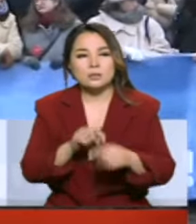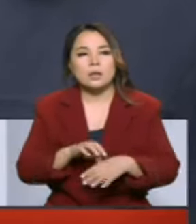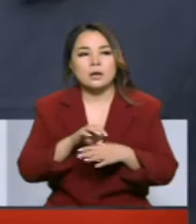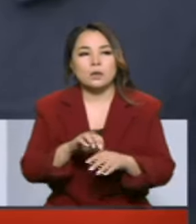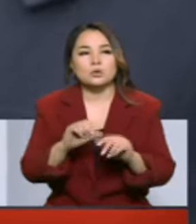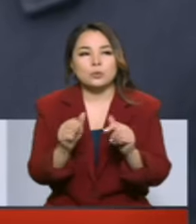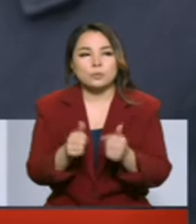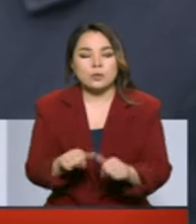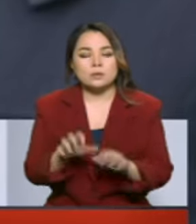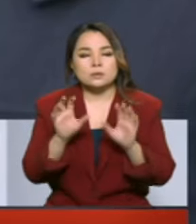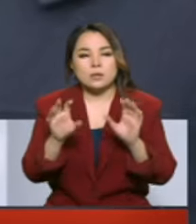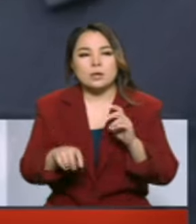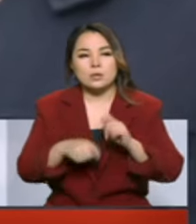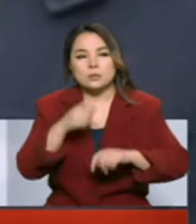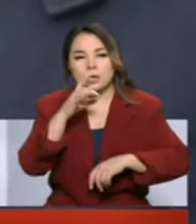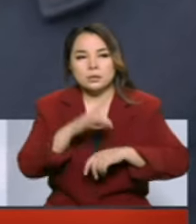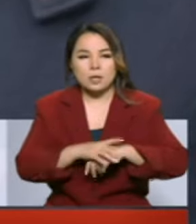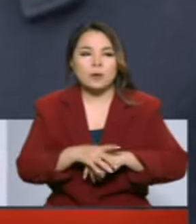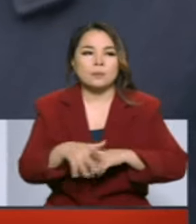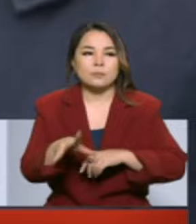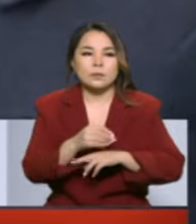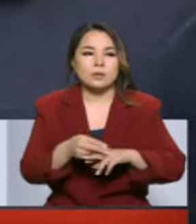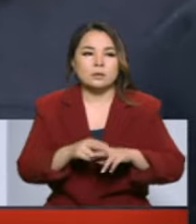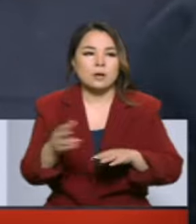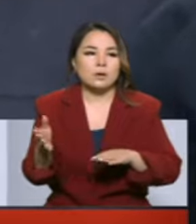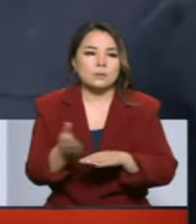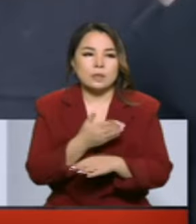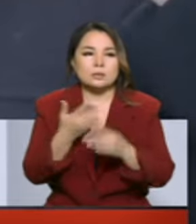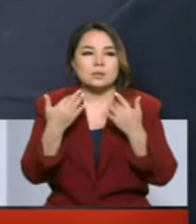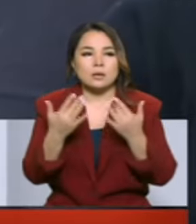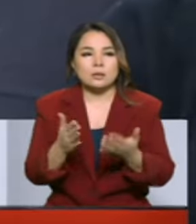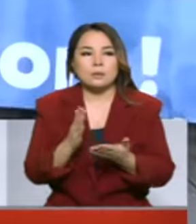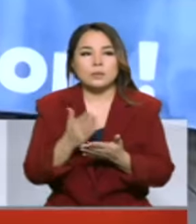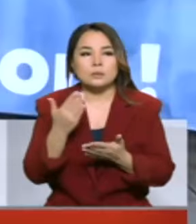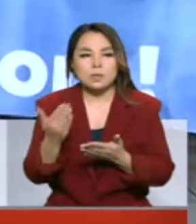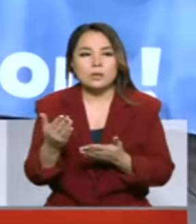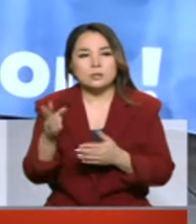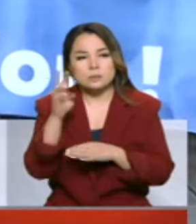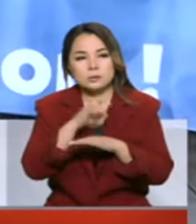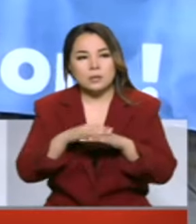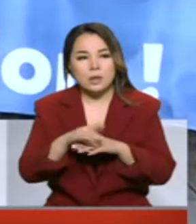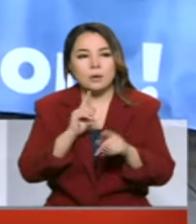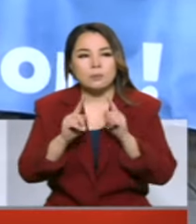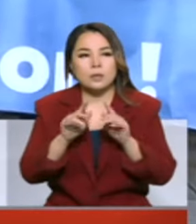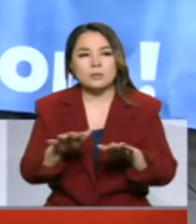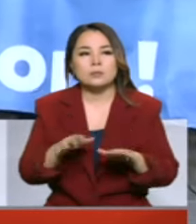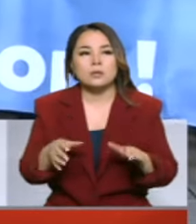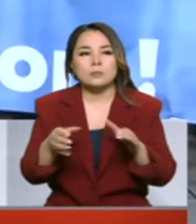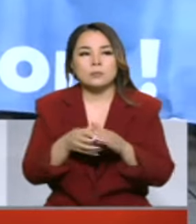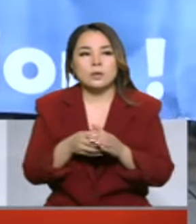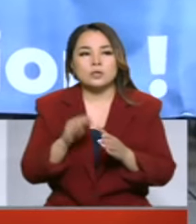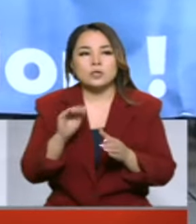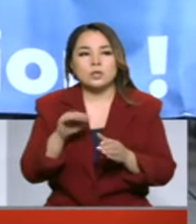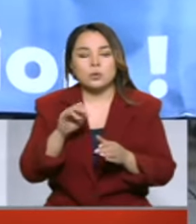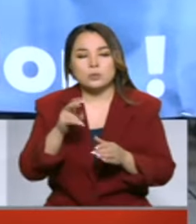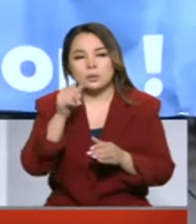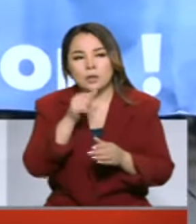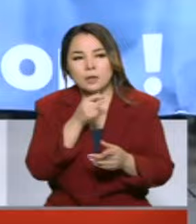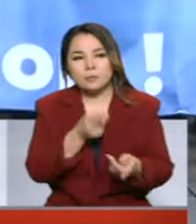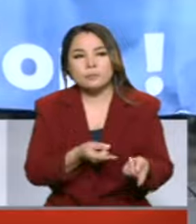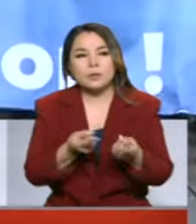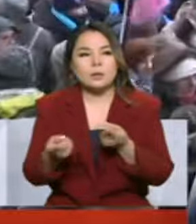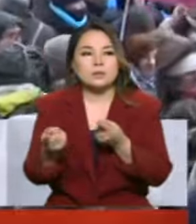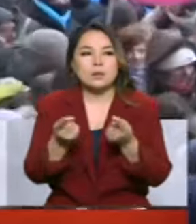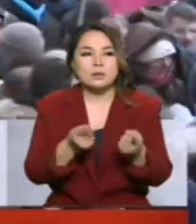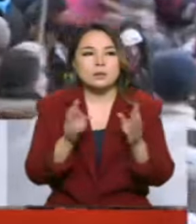заңдағы мигранттардың құқын шектейтін тұстарды алып тастауды талап етіп жатыр. Ел парламенті былтыр 90-да миграцияны реттеу туралы